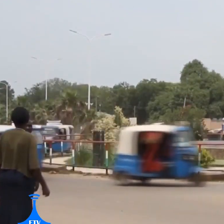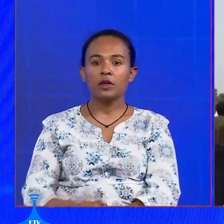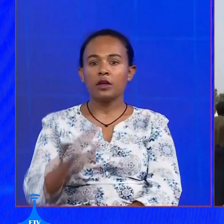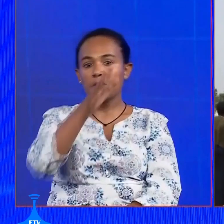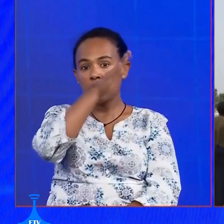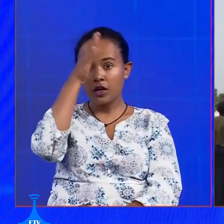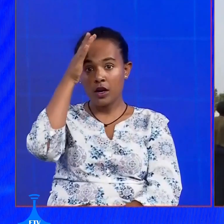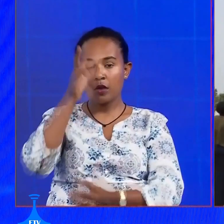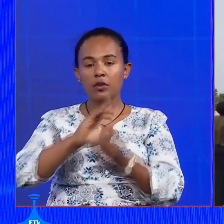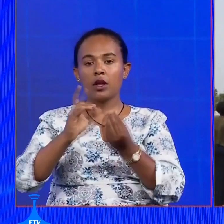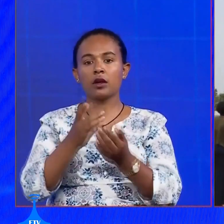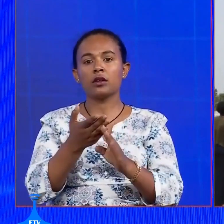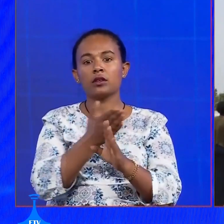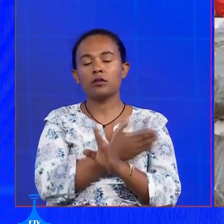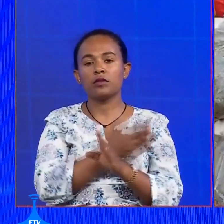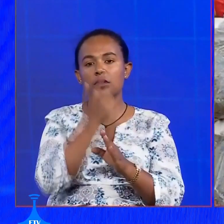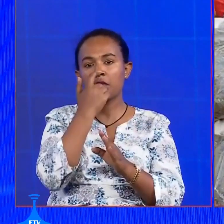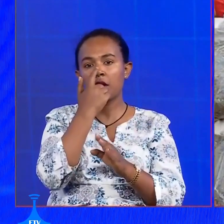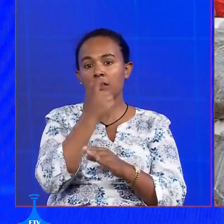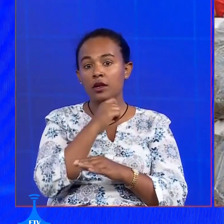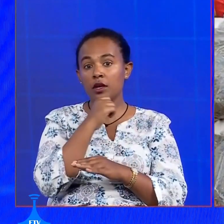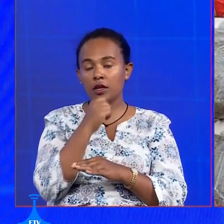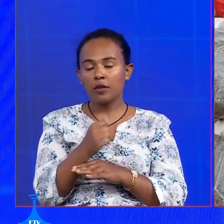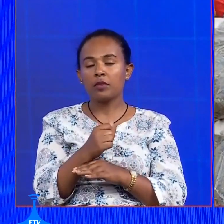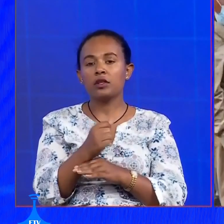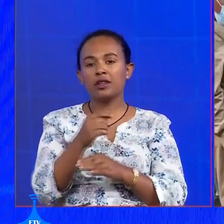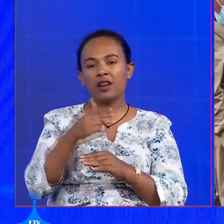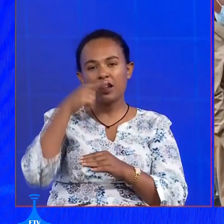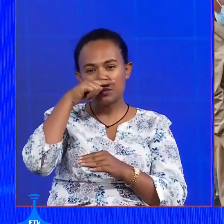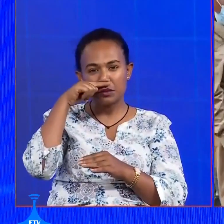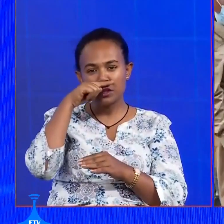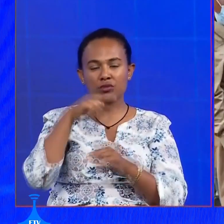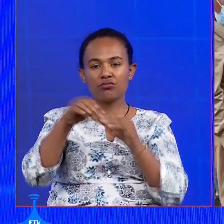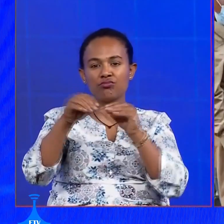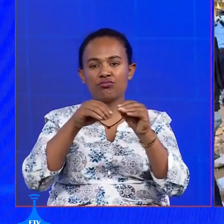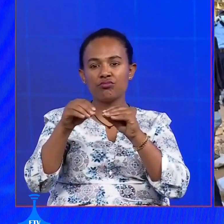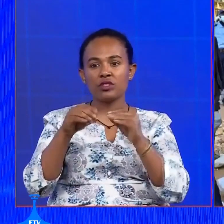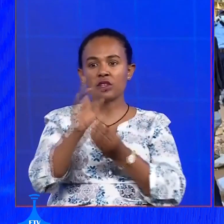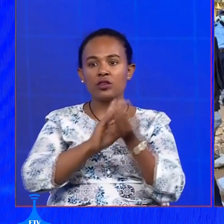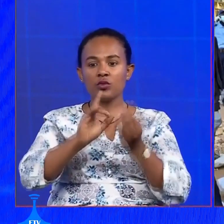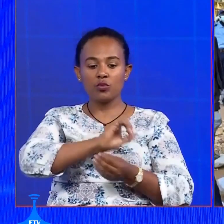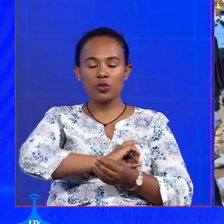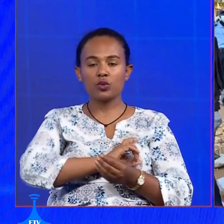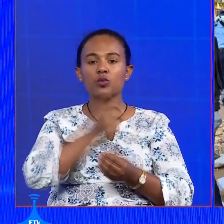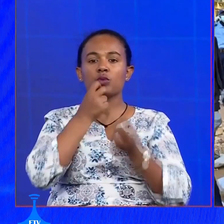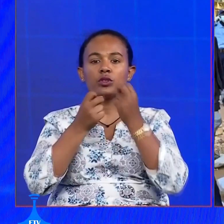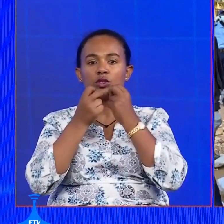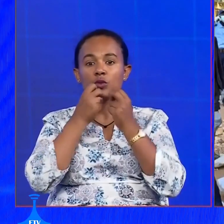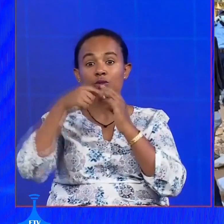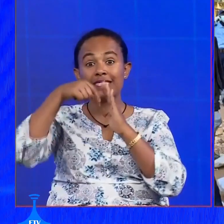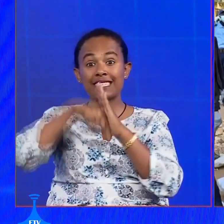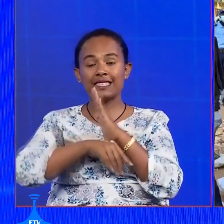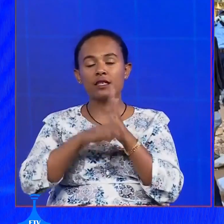በጋምቤላ ክልል ካሁን በፊት ባልተለመደ መልኩ ያደንዛይ ዝውውር እየተስተዋለ መምጣቱን ተከትሎ የክልሉ ፖሊስ ወንጀሉን ስር ሳይሰድ